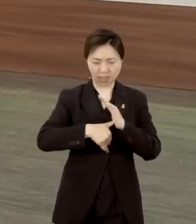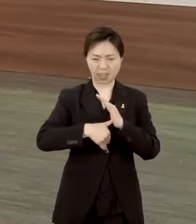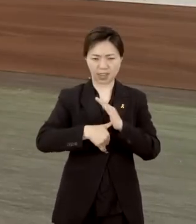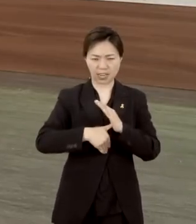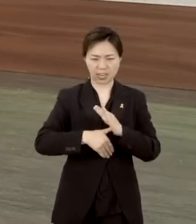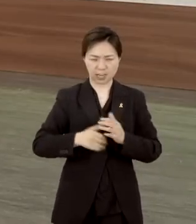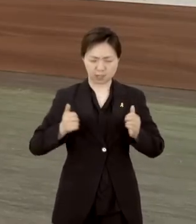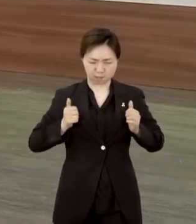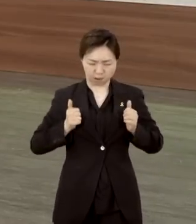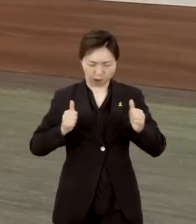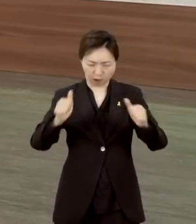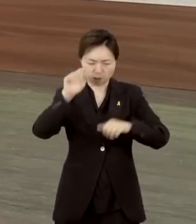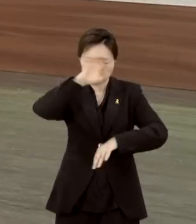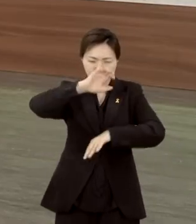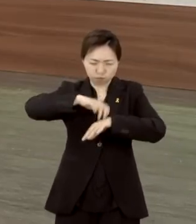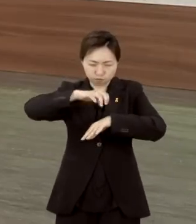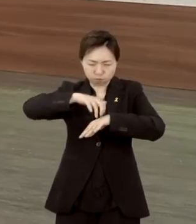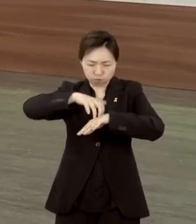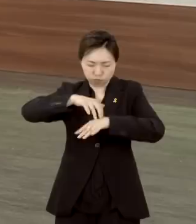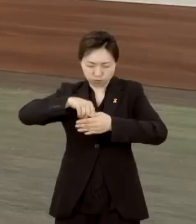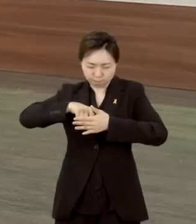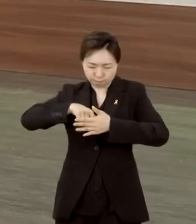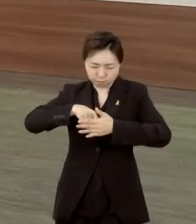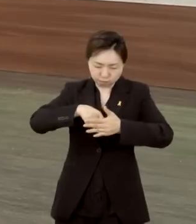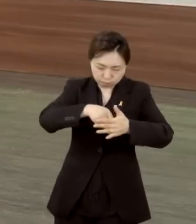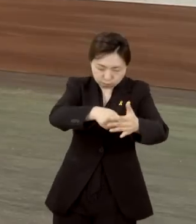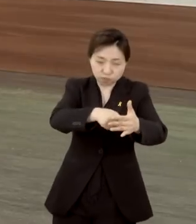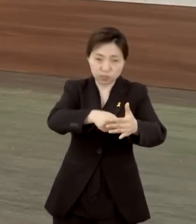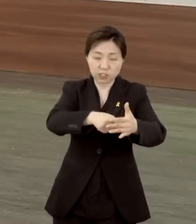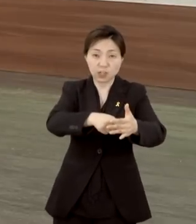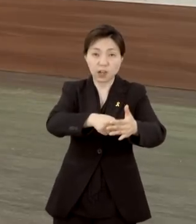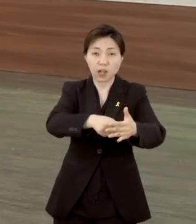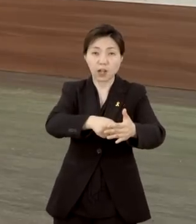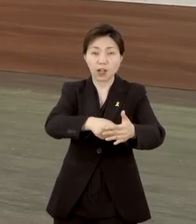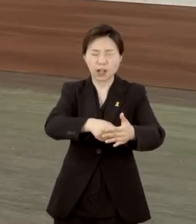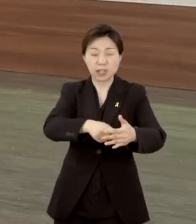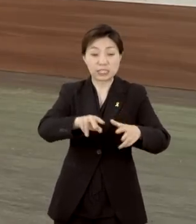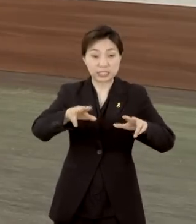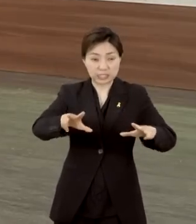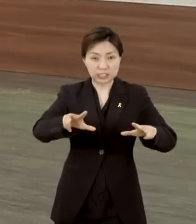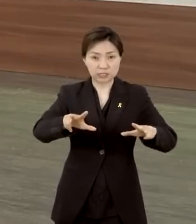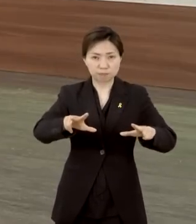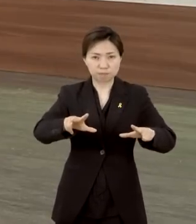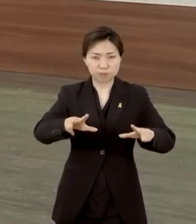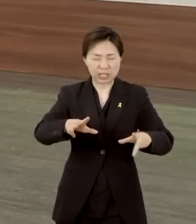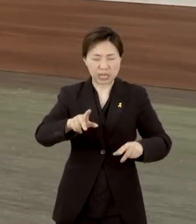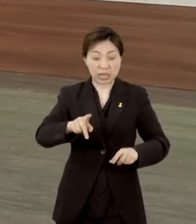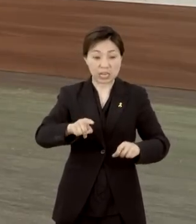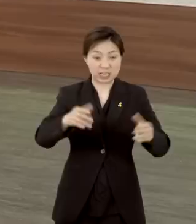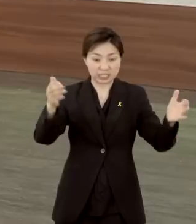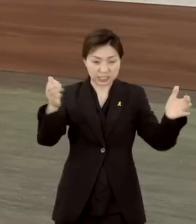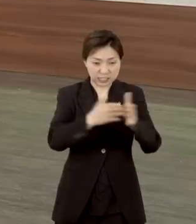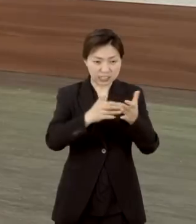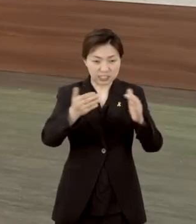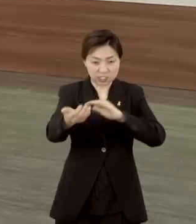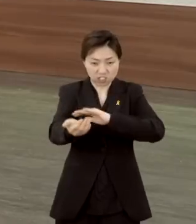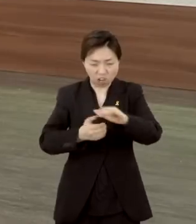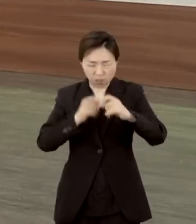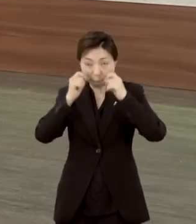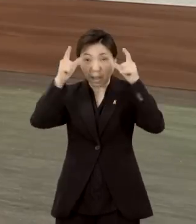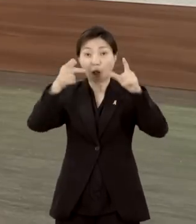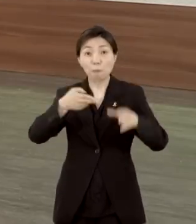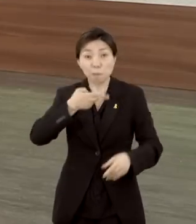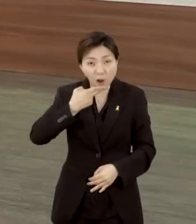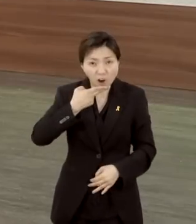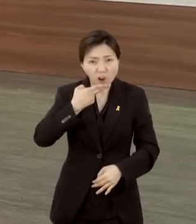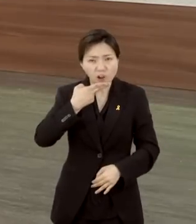우리가 열심히 수행을 하되 이번 안거의 돌을 깨치지 못하면